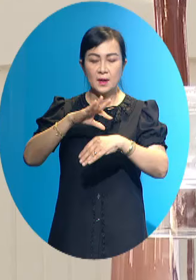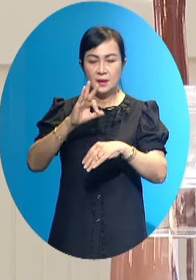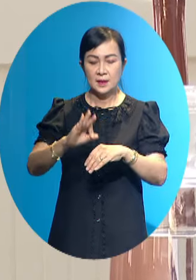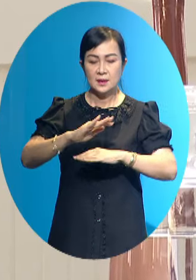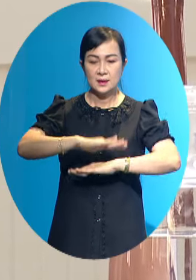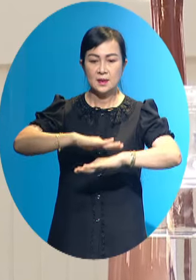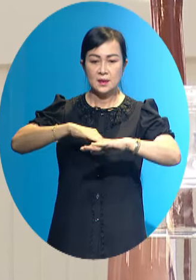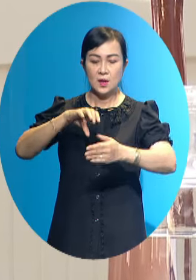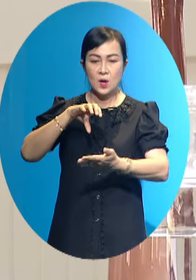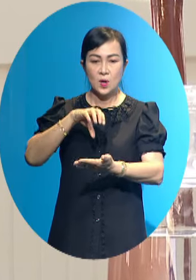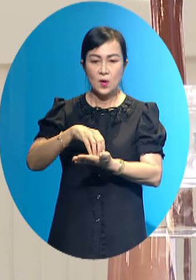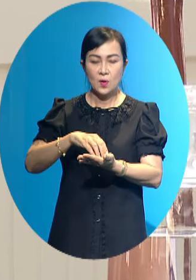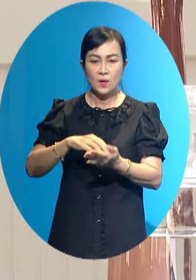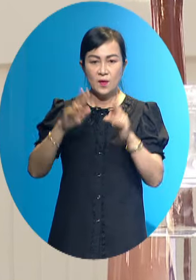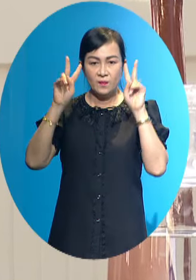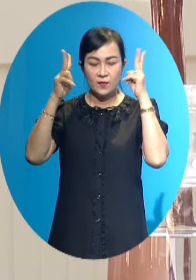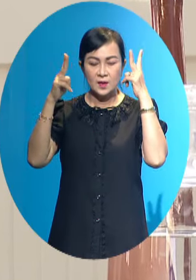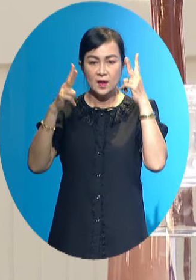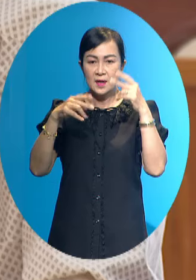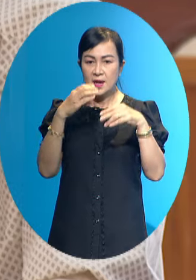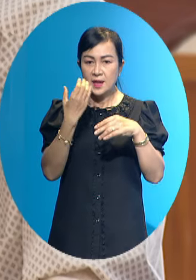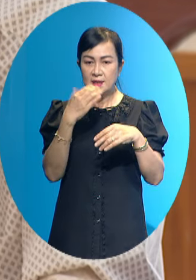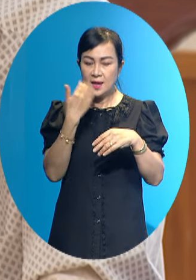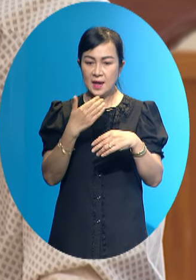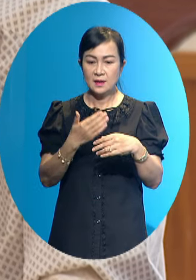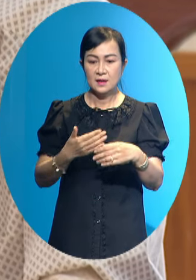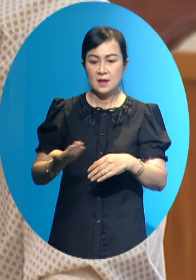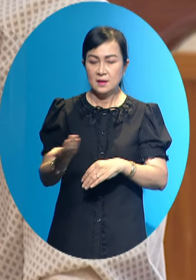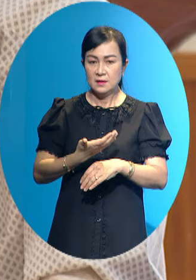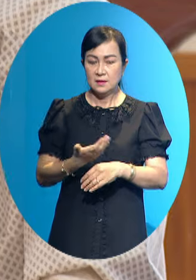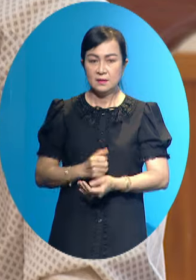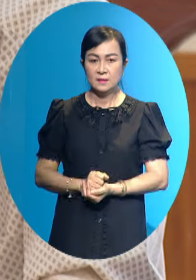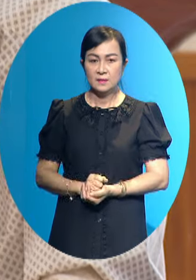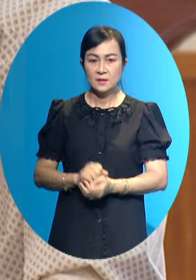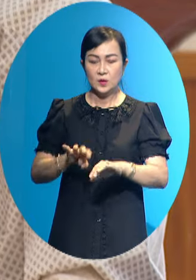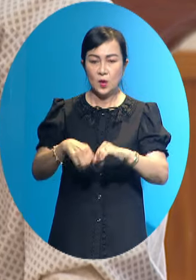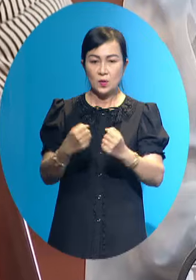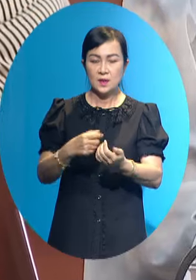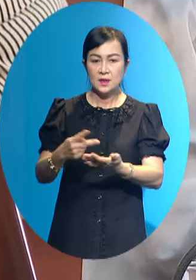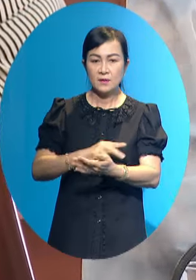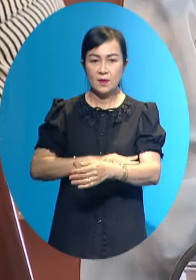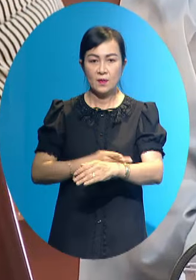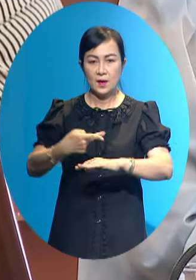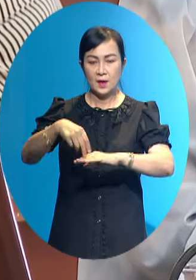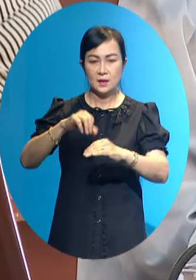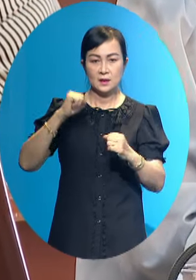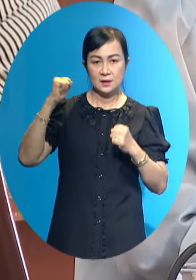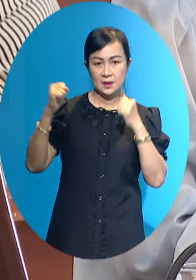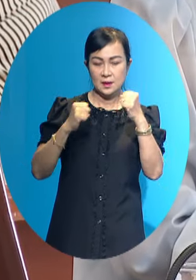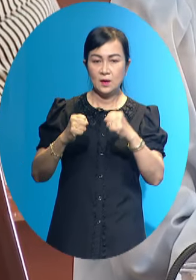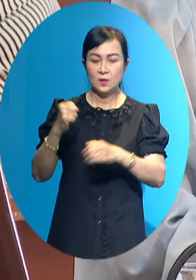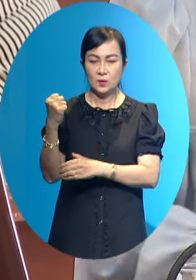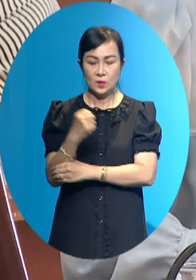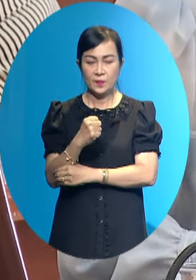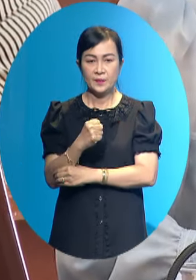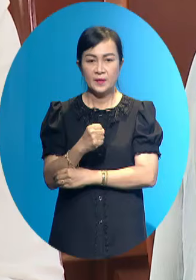khu vui chơi biểu diễn nhạc nước kết hợp các hoạt động giải trí dọc bờ biển xã Long Hòa, tổ chức các sự kiện văn hóa nghệ thuật thể thao có quy mô